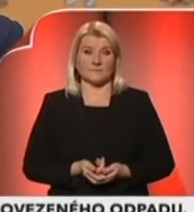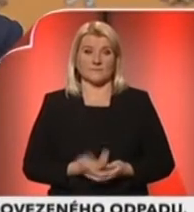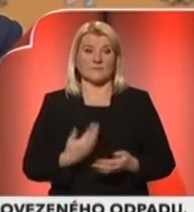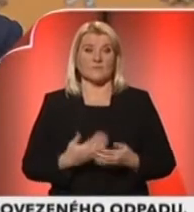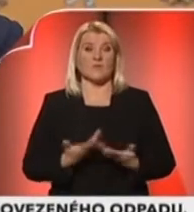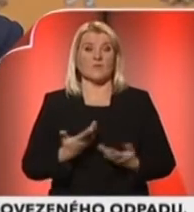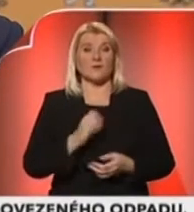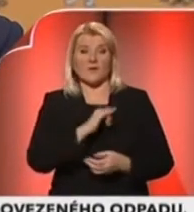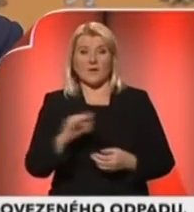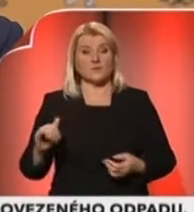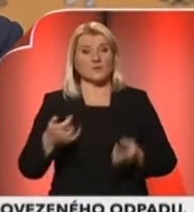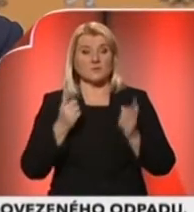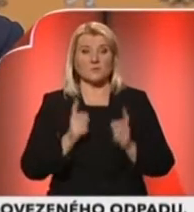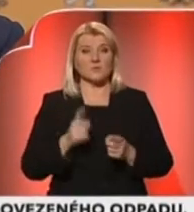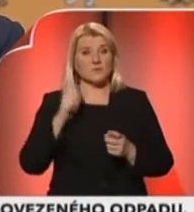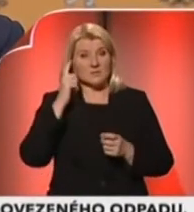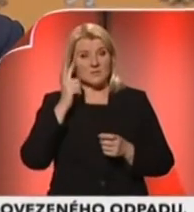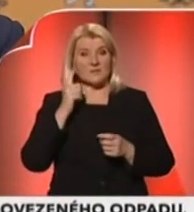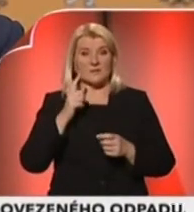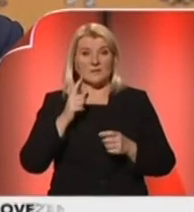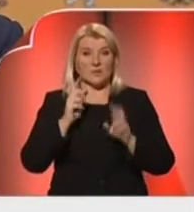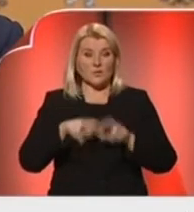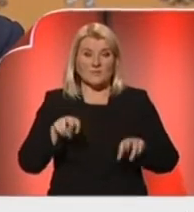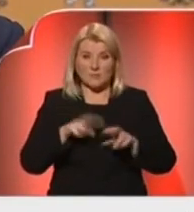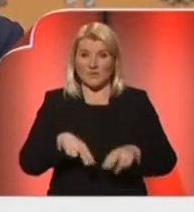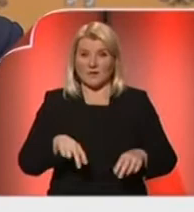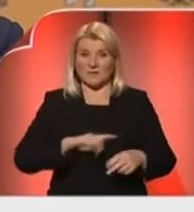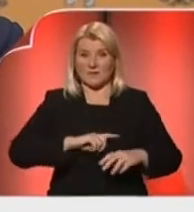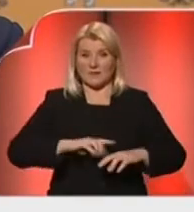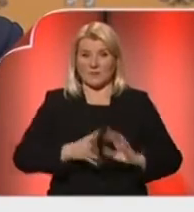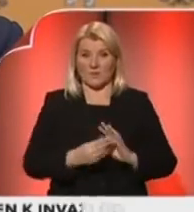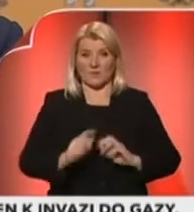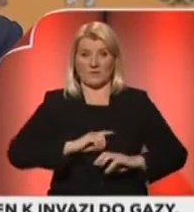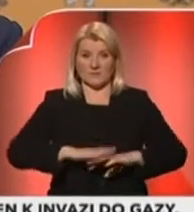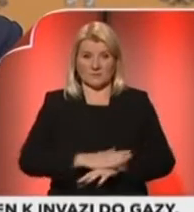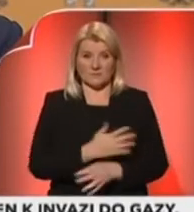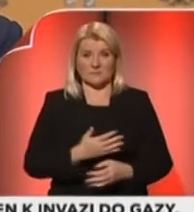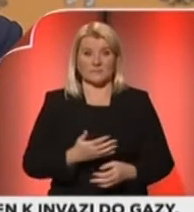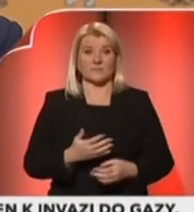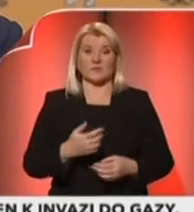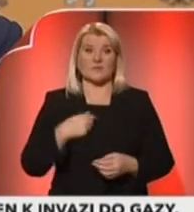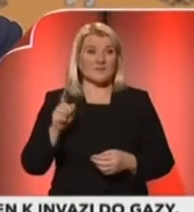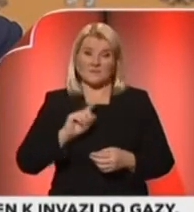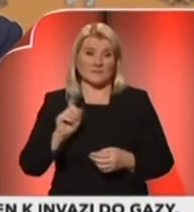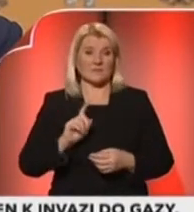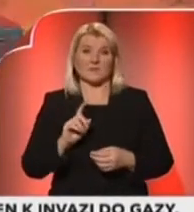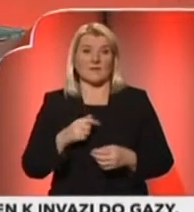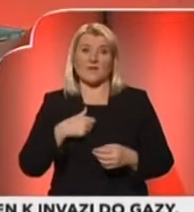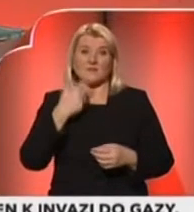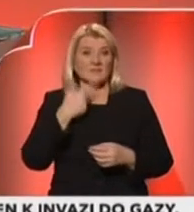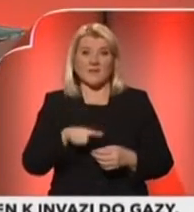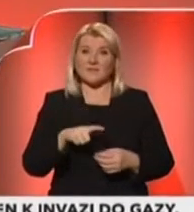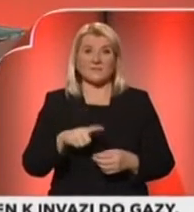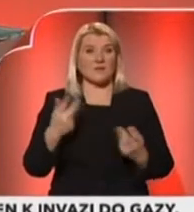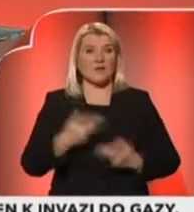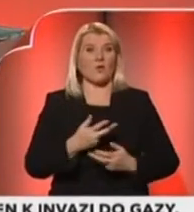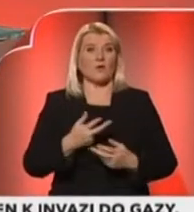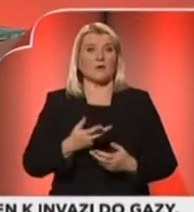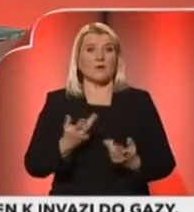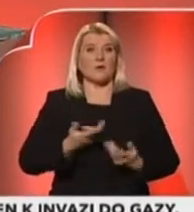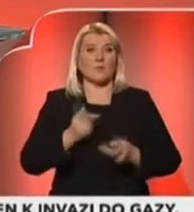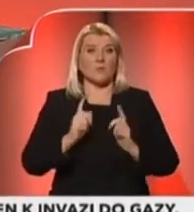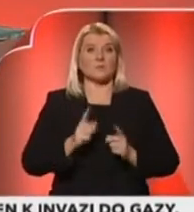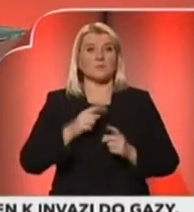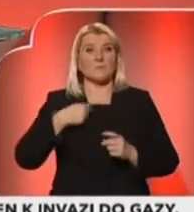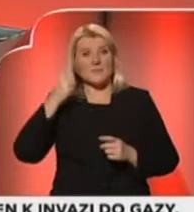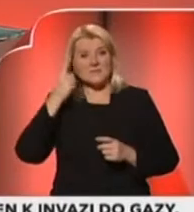On si to každý musí přebrat. Někdo si to bude myslet tak, jak to říkáte. Vy, ne, já se právě nechci dostat k tomu, abychom si